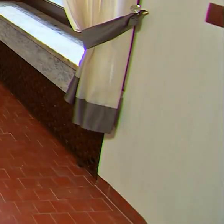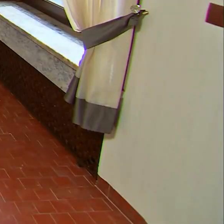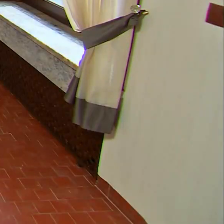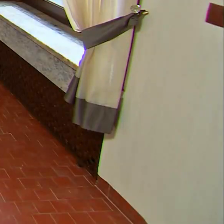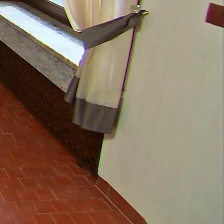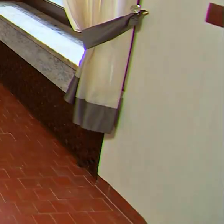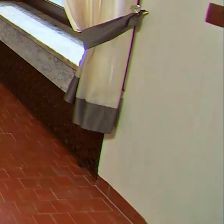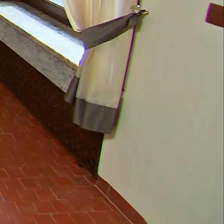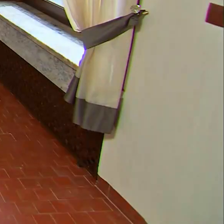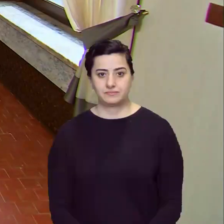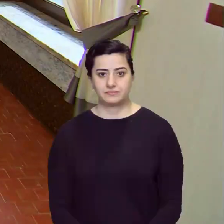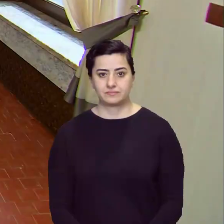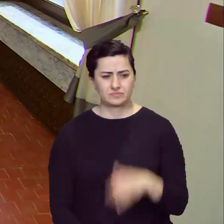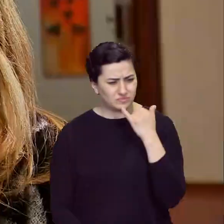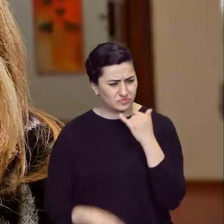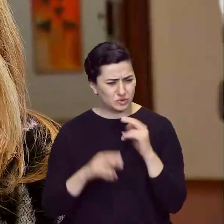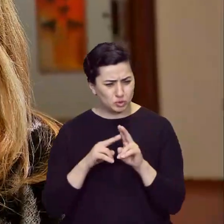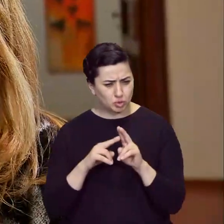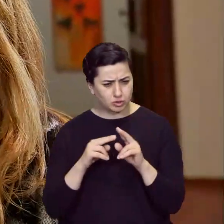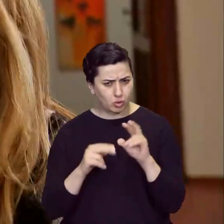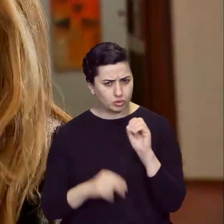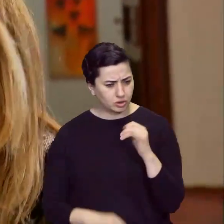Alev'in telefonu. Kürşat Hoca.